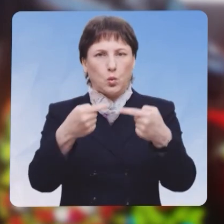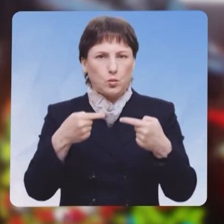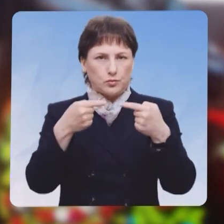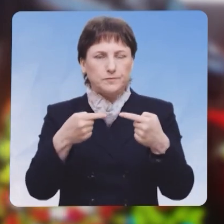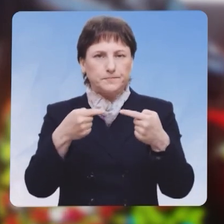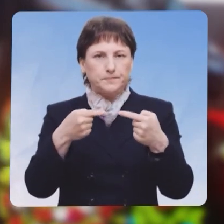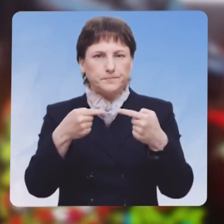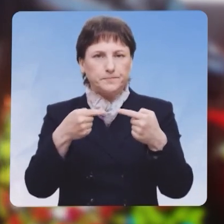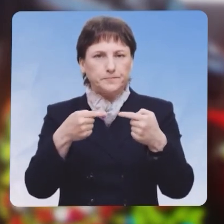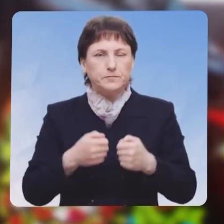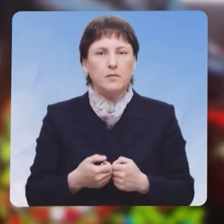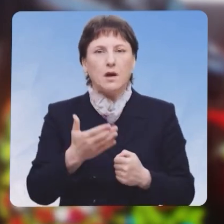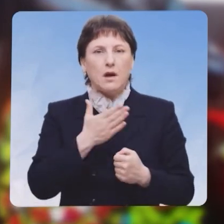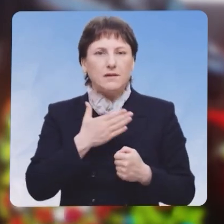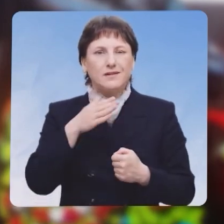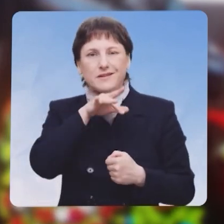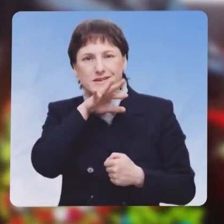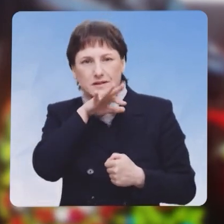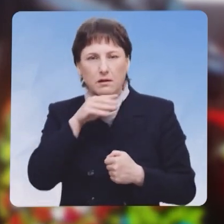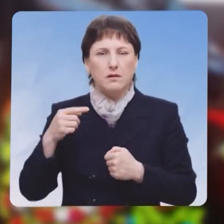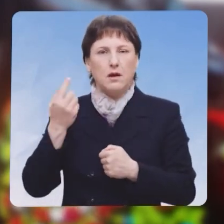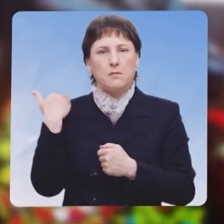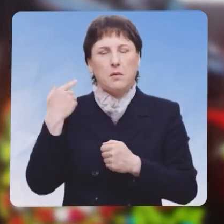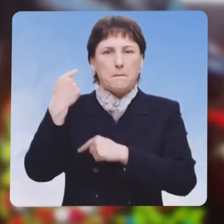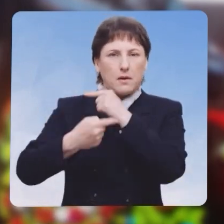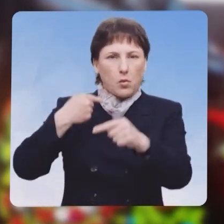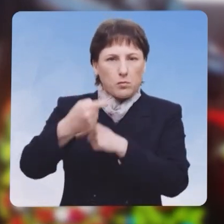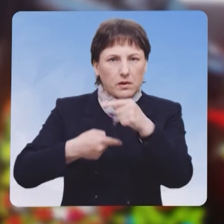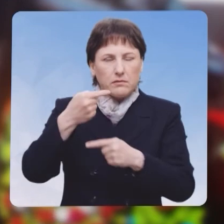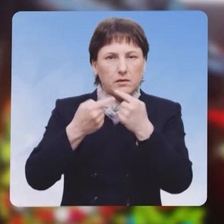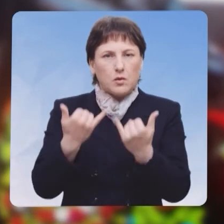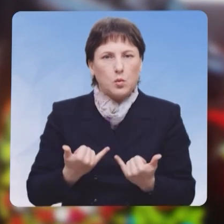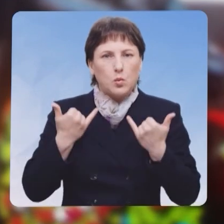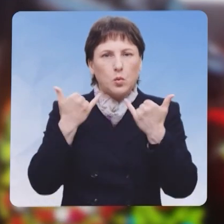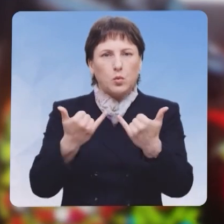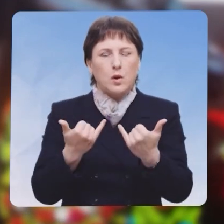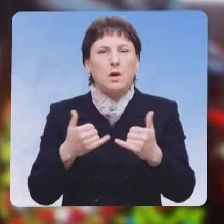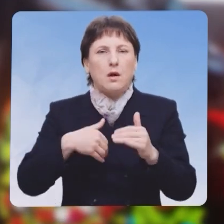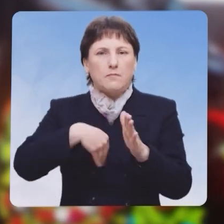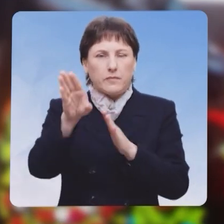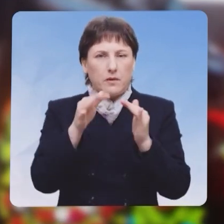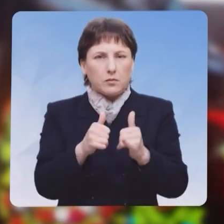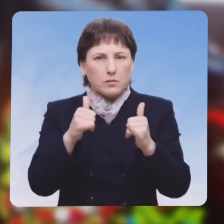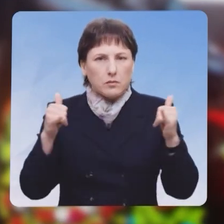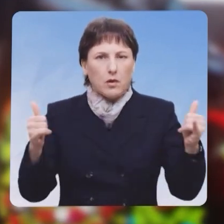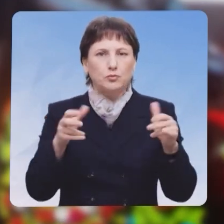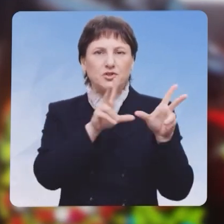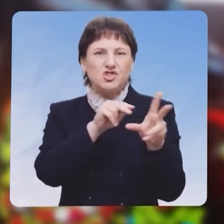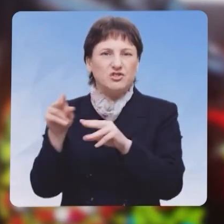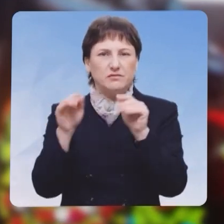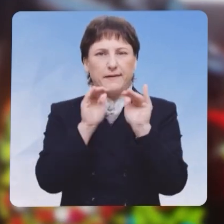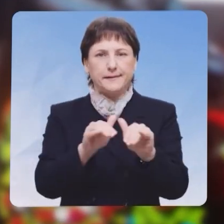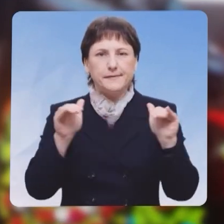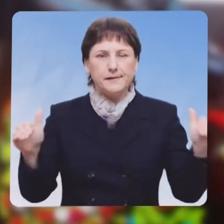и право быть собой. Наши деды и прадеды жили ради процветания Отечества, ради